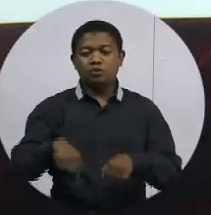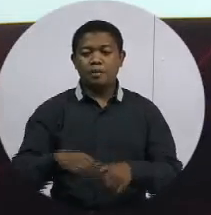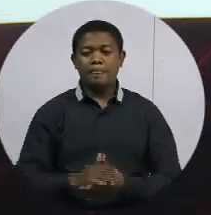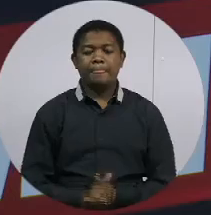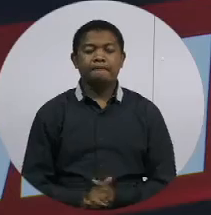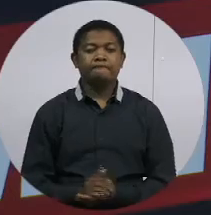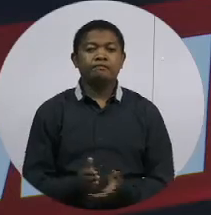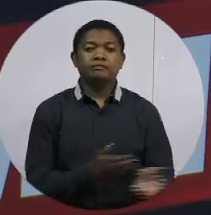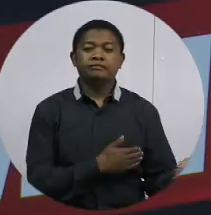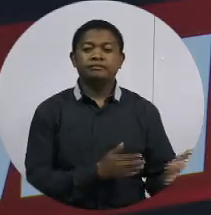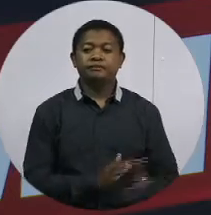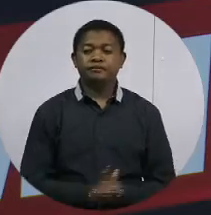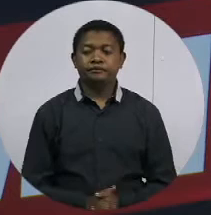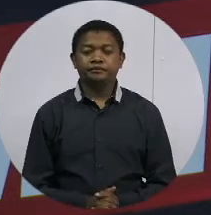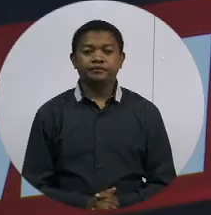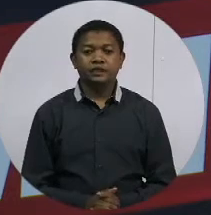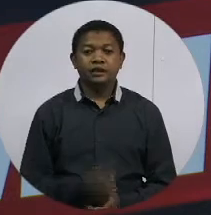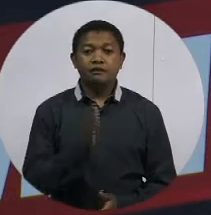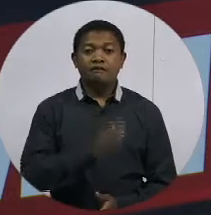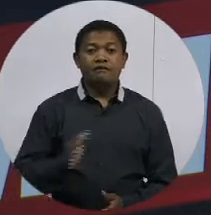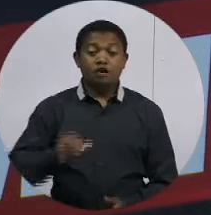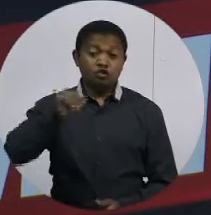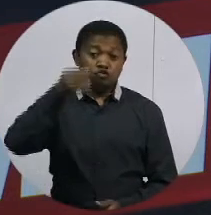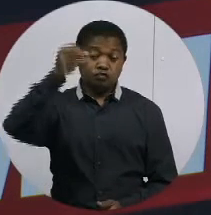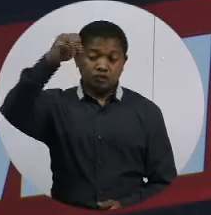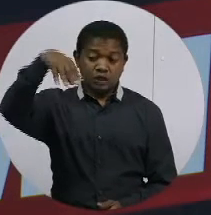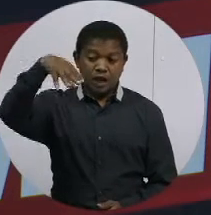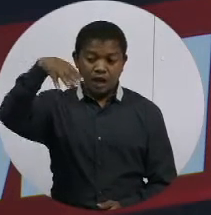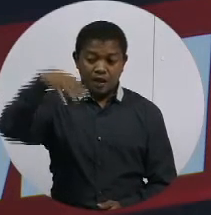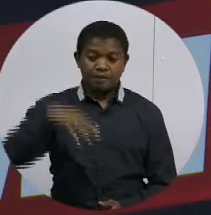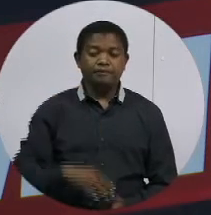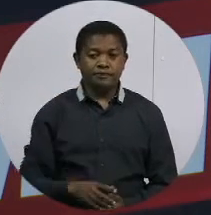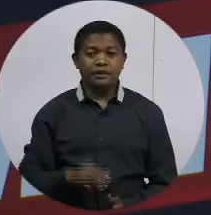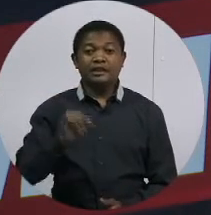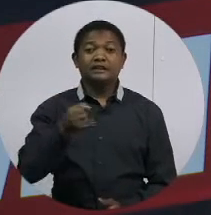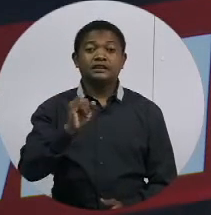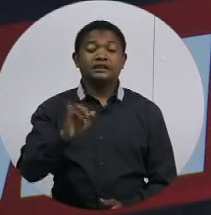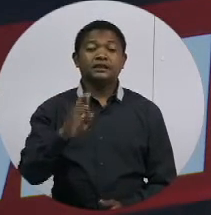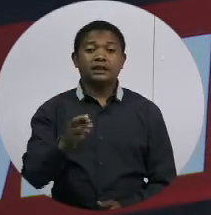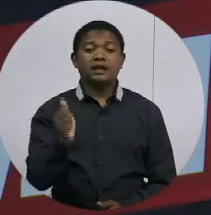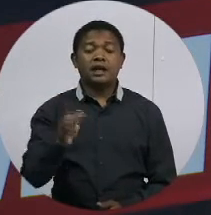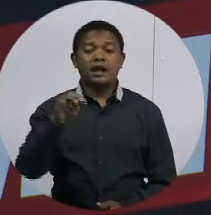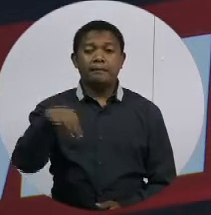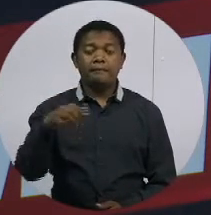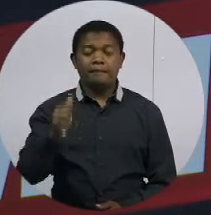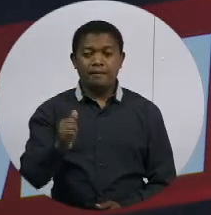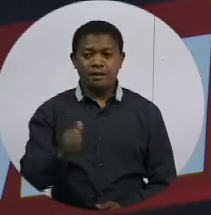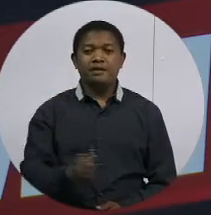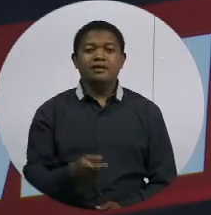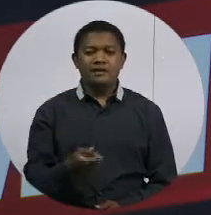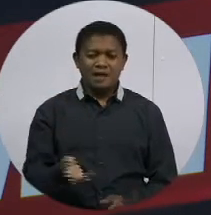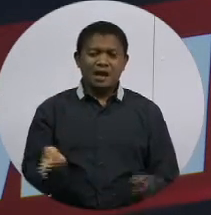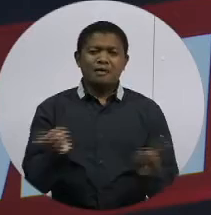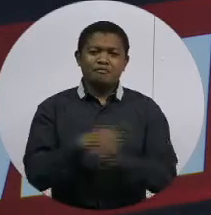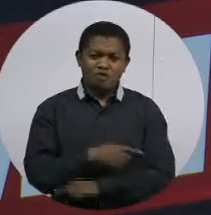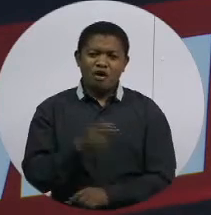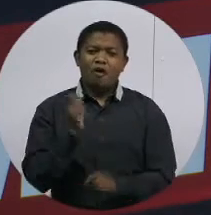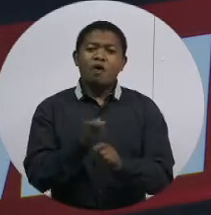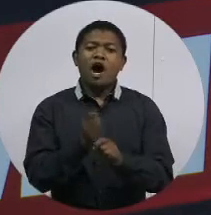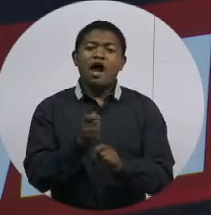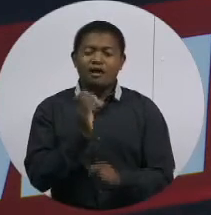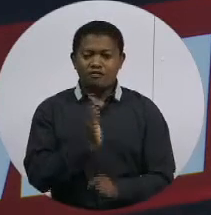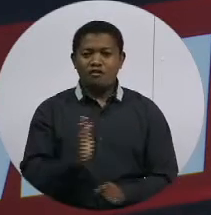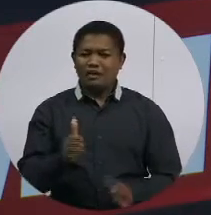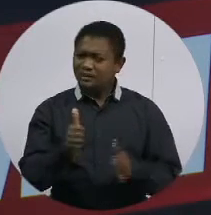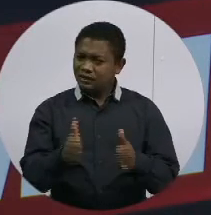Vaovao avy any anivon'ny jiro sy rano malagasy kosa indray atsarana ny famatsian-drano eto Antananarivo sy ny manodidina. Nankatoavin'ny anteny